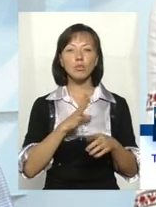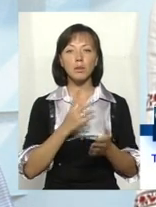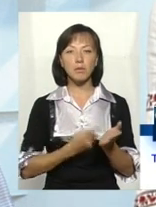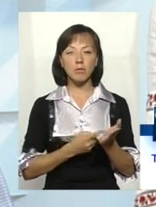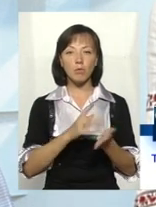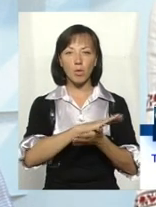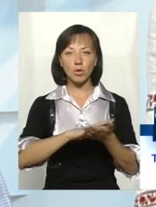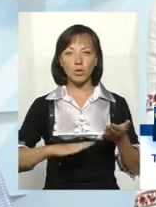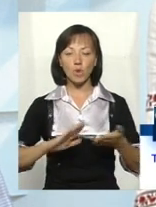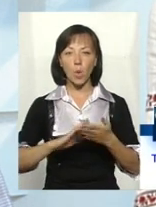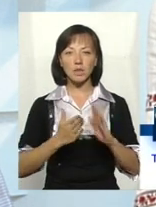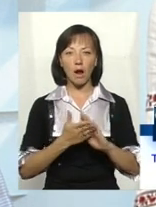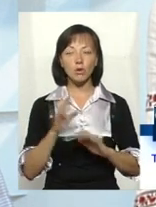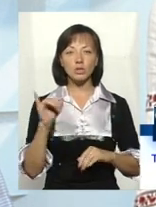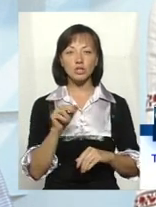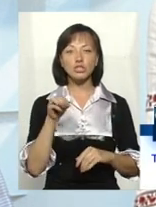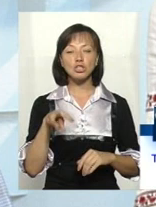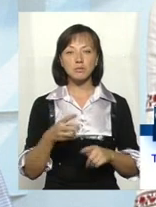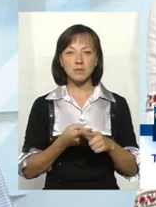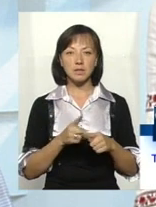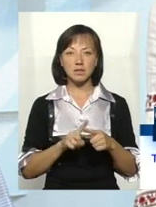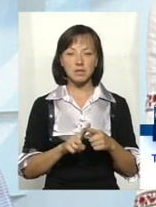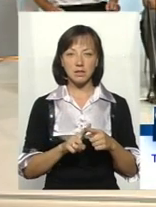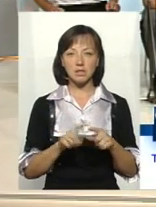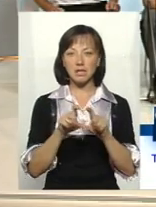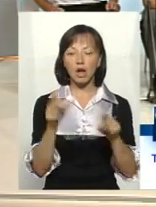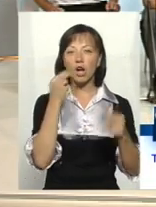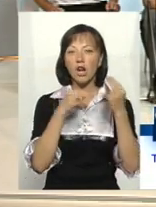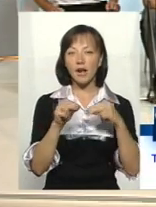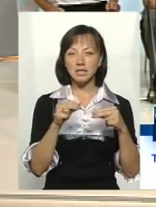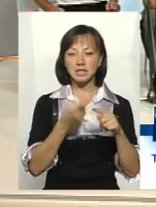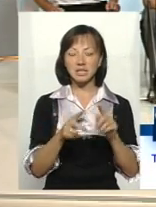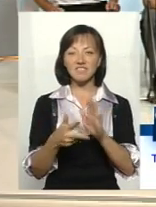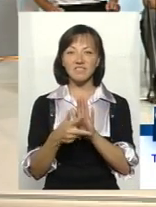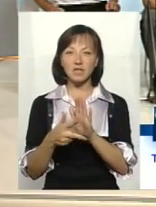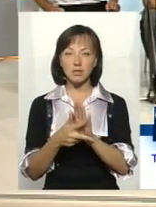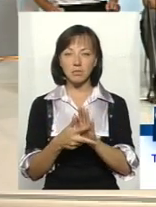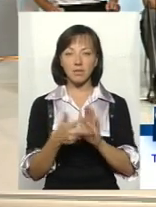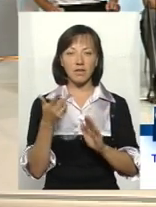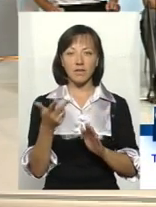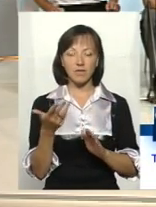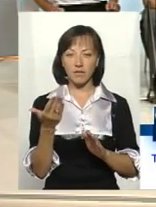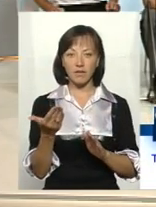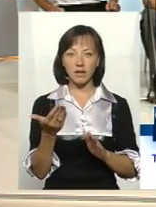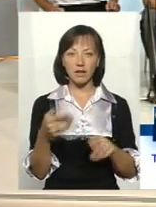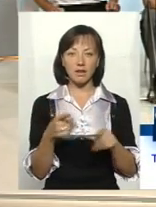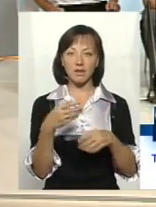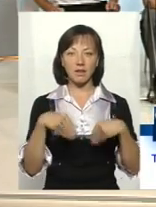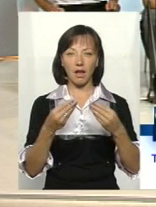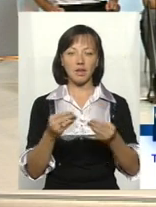для продовження контракту? І чим ці навчальні заходи краще для цих 8, з якими ви не бажаєте